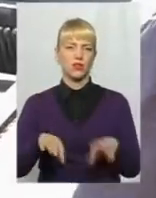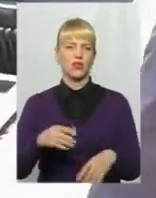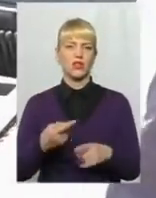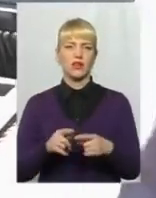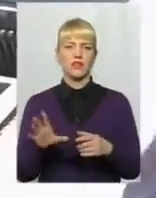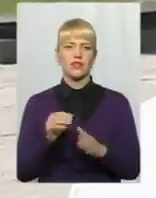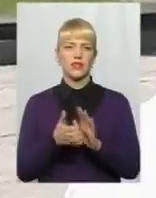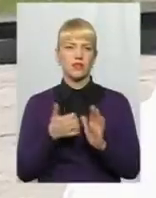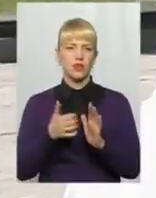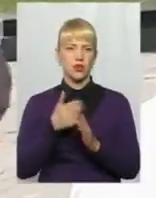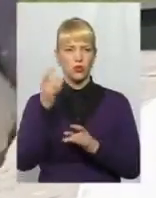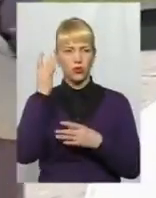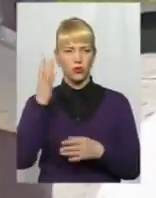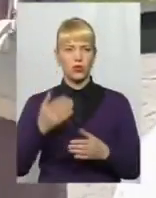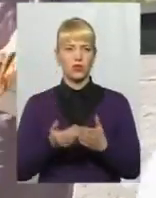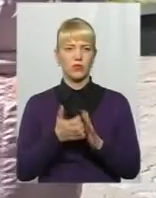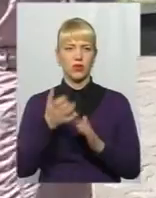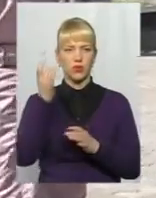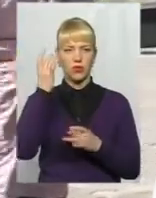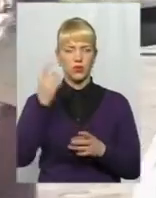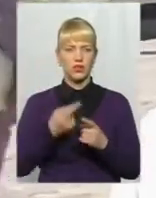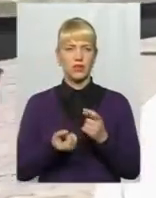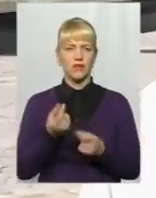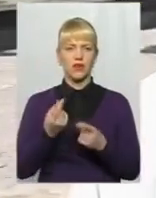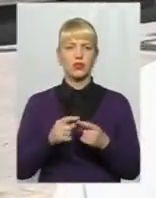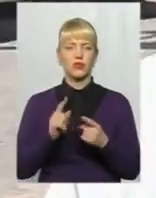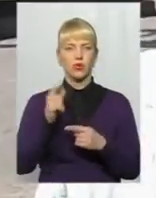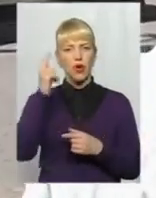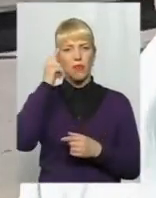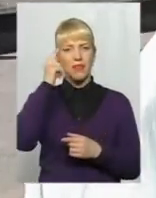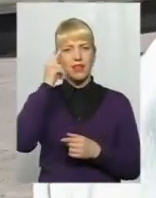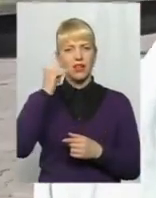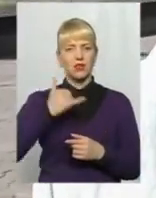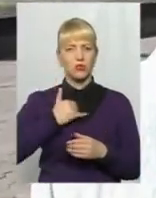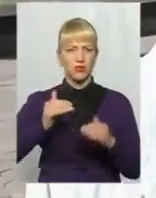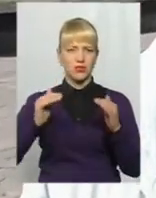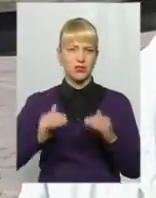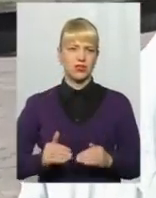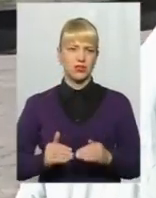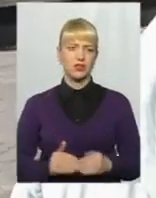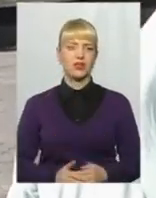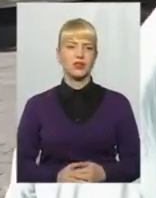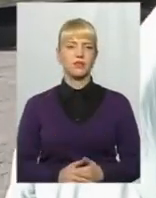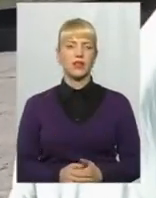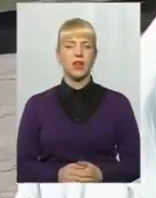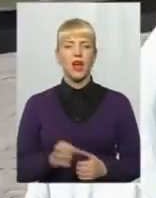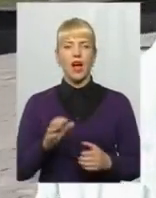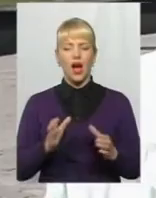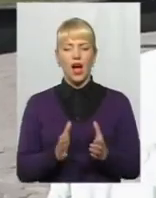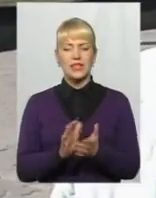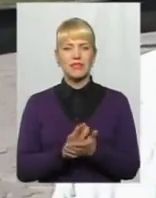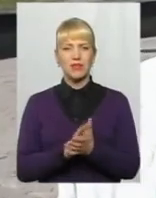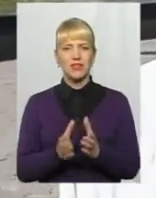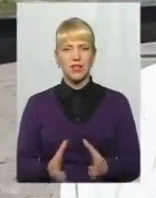від браку культури. Від браку культури вони з'являються, тому що менталітет наш людський дуже занизький. А урн і сміттєвих